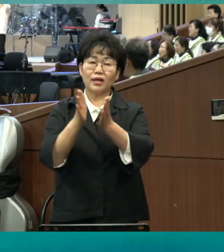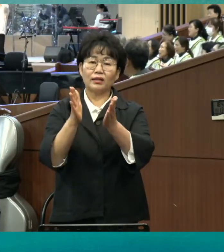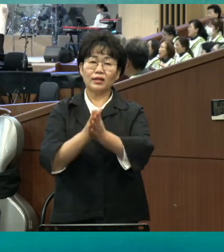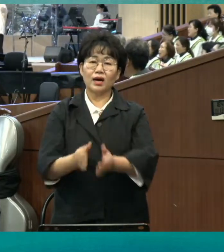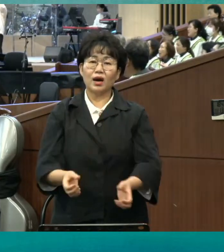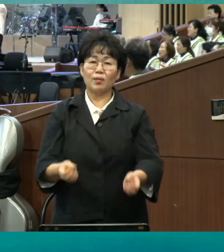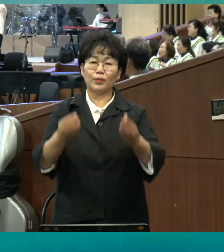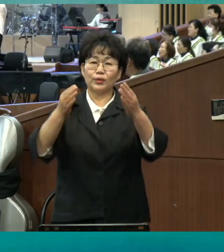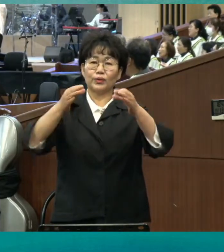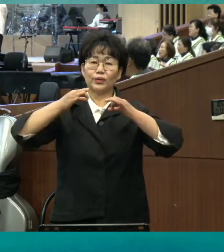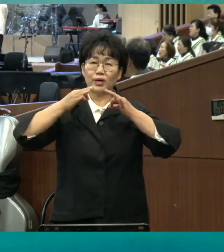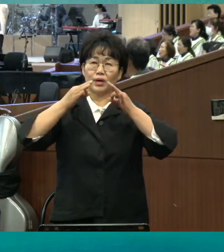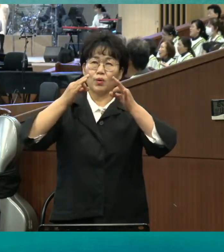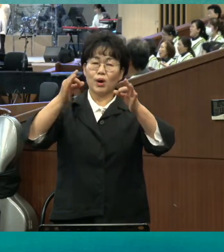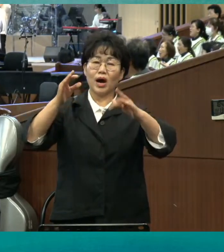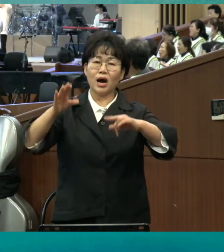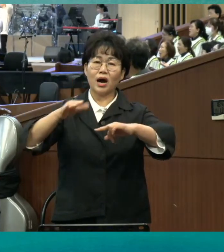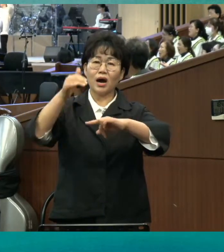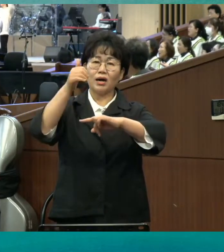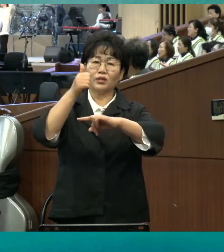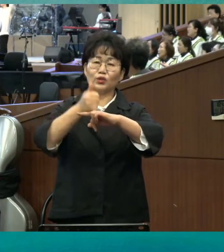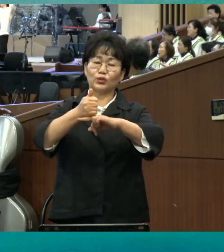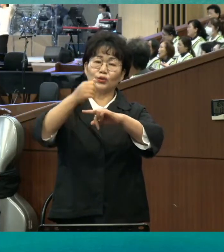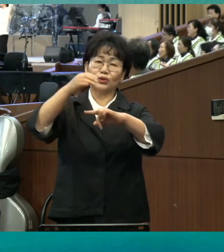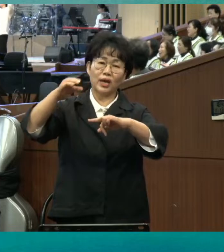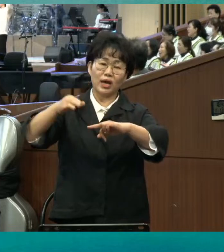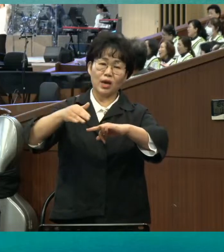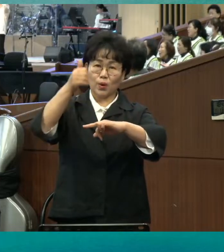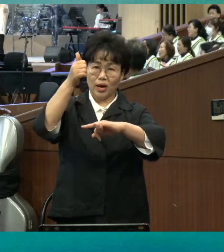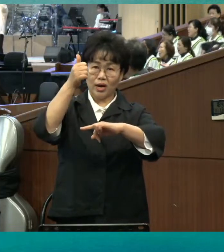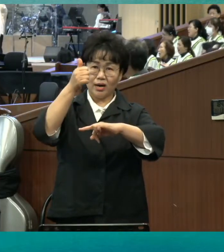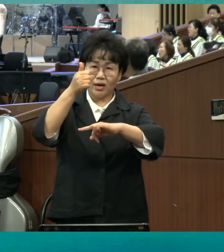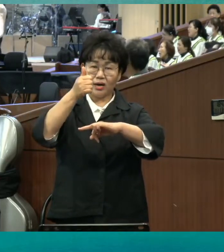호산나 불러 왕중의 왕